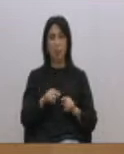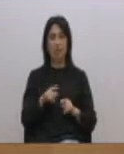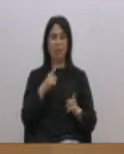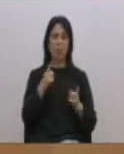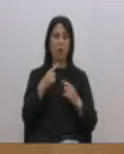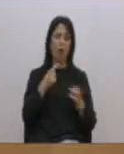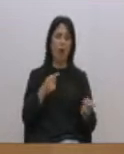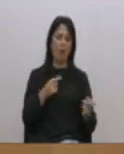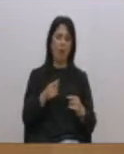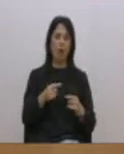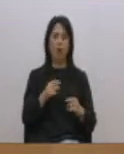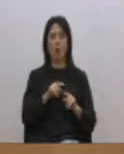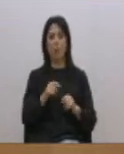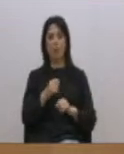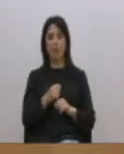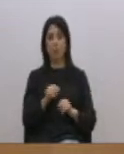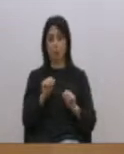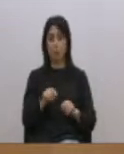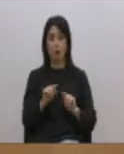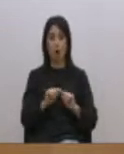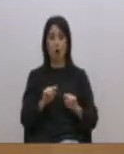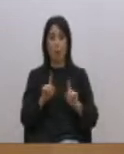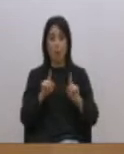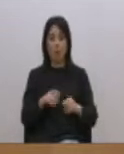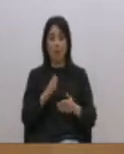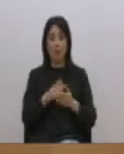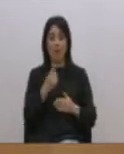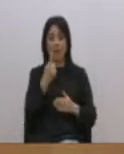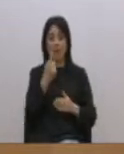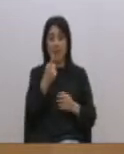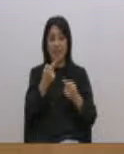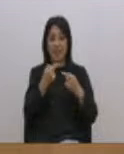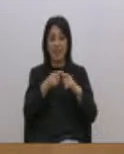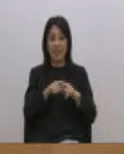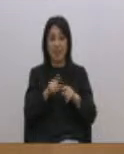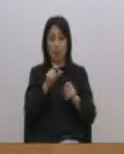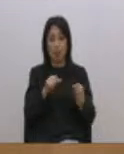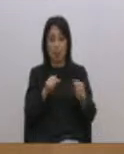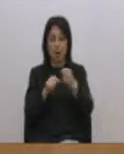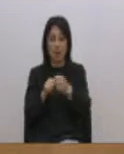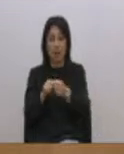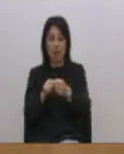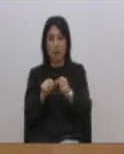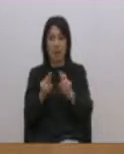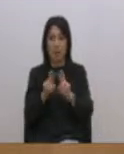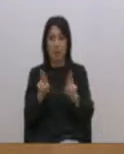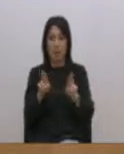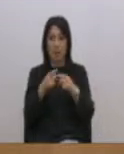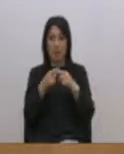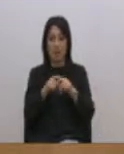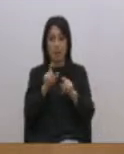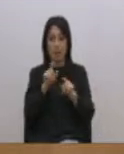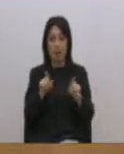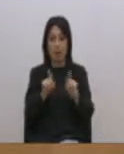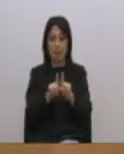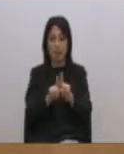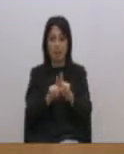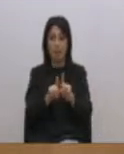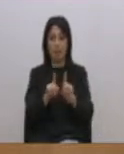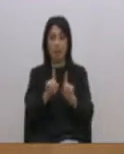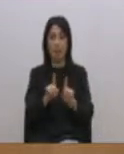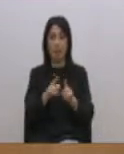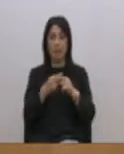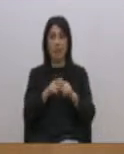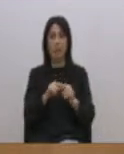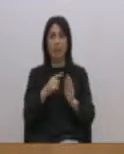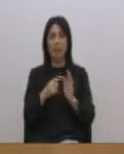ოპოზიციამ მოილაპარაკოს, გააკეთოს. ხო შეიძლება ოპოზიციასაც ყავდეს ერთი ტექნიკური ადამიანი, ზუსტად ესეთივე ტექნიკური ადამიანი, რომელიც ამ